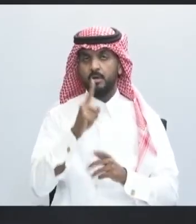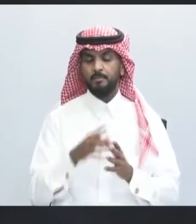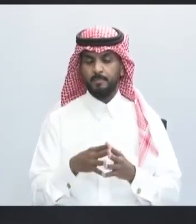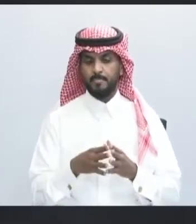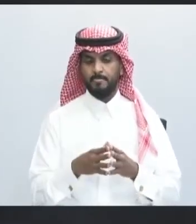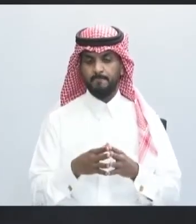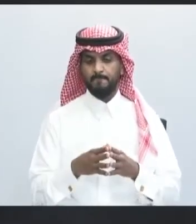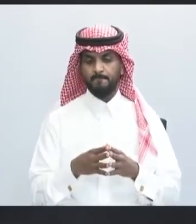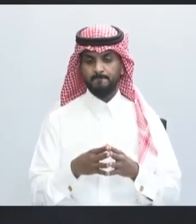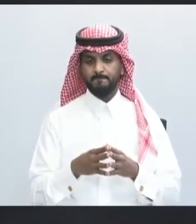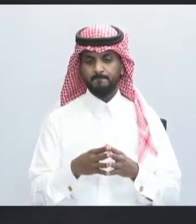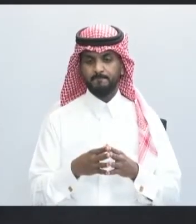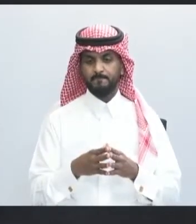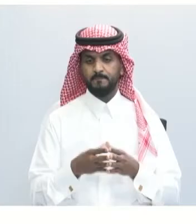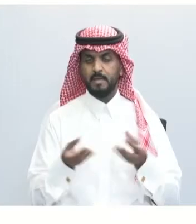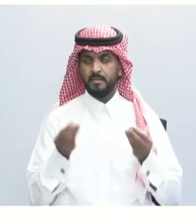ايضا